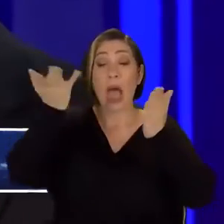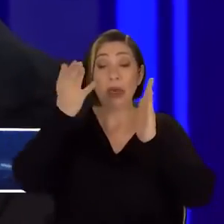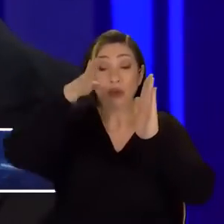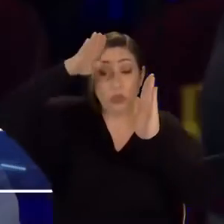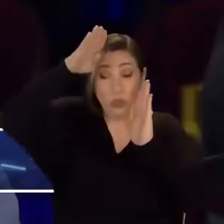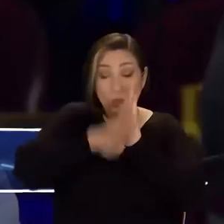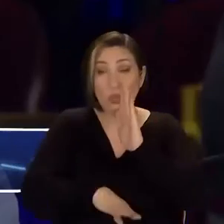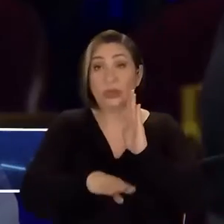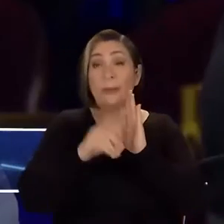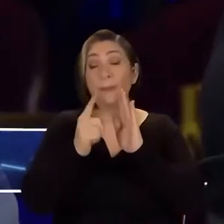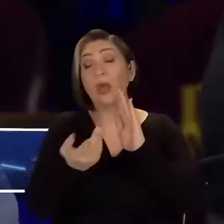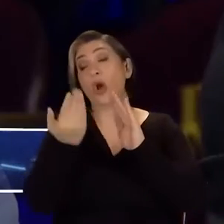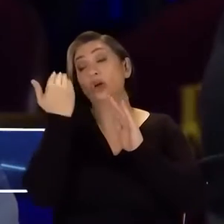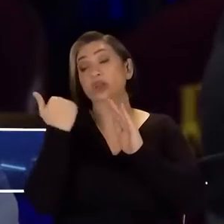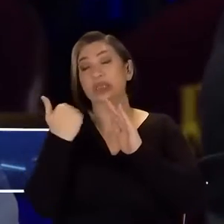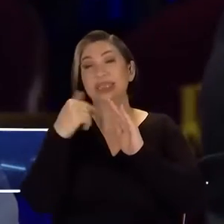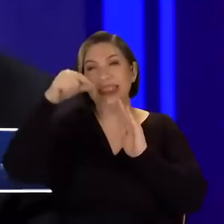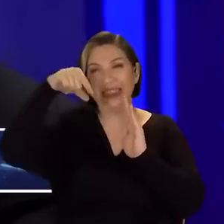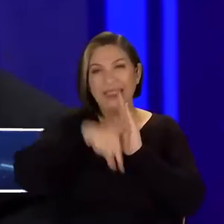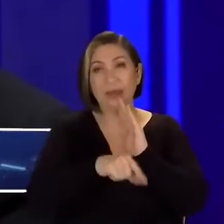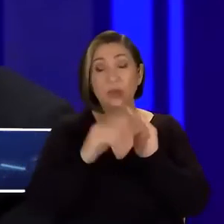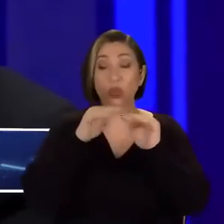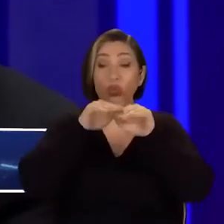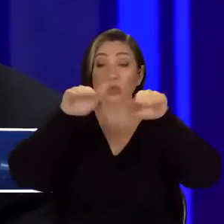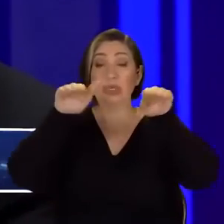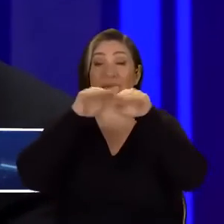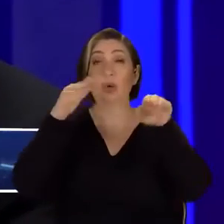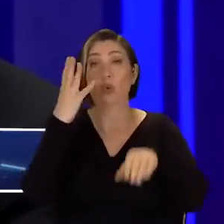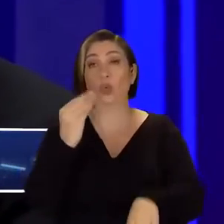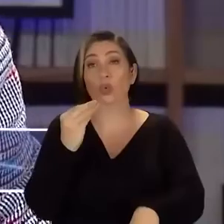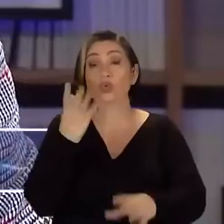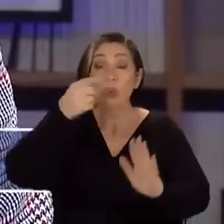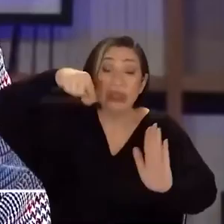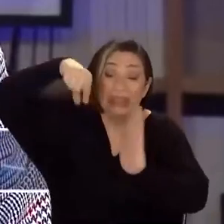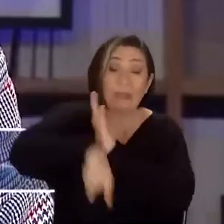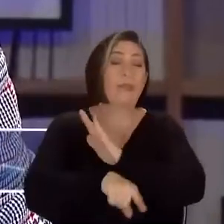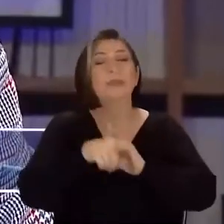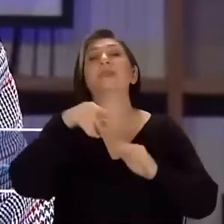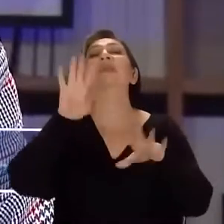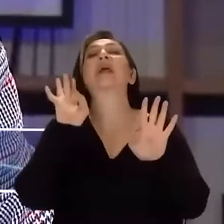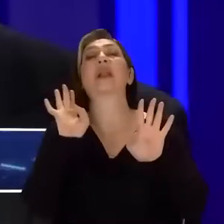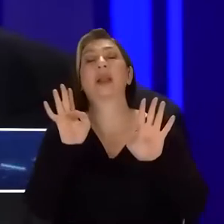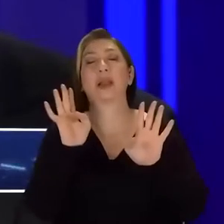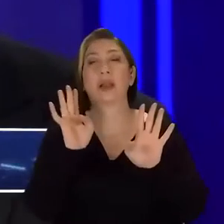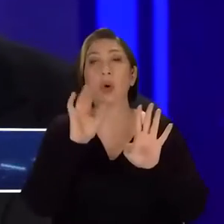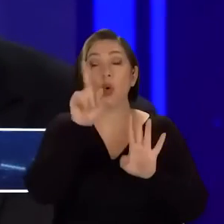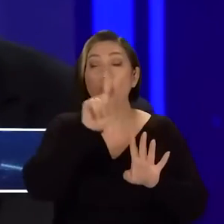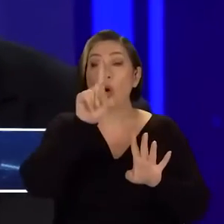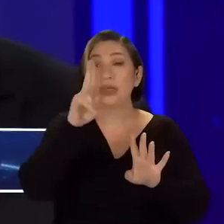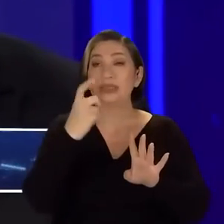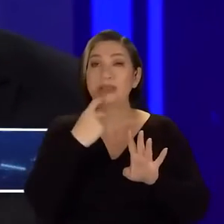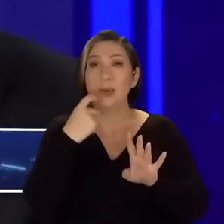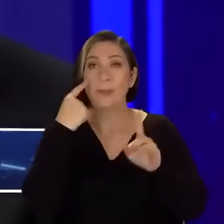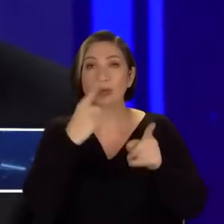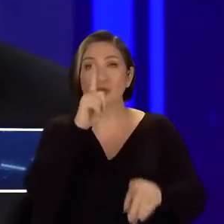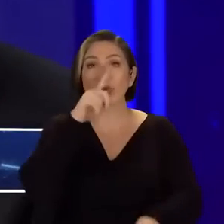yer bir önceki dibinin çok üzerinde oluyor. Bu önemli. İşte zaten o yüzden 10-12 senede baktığınız